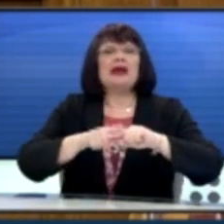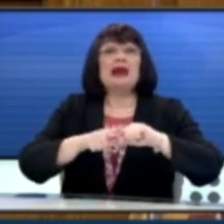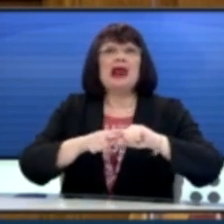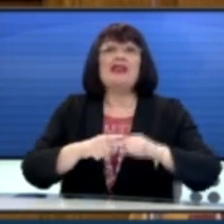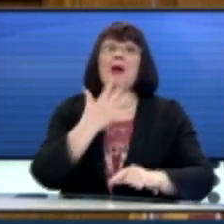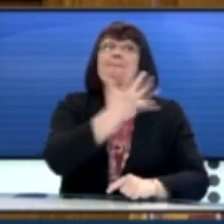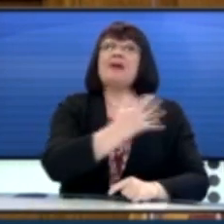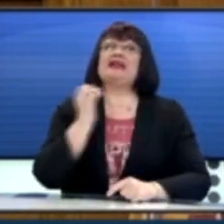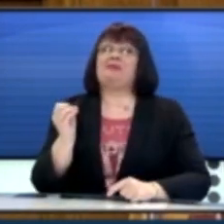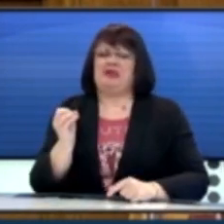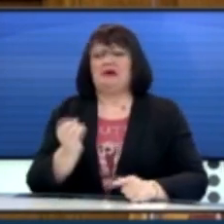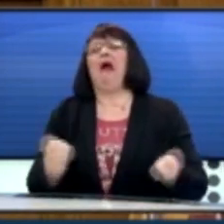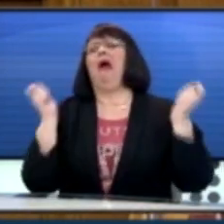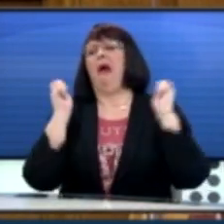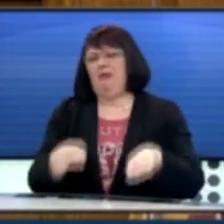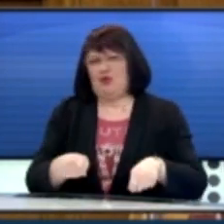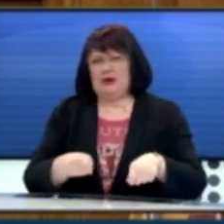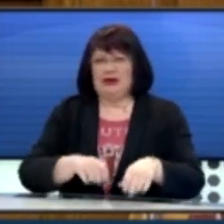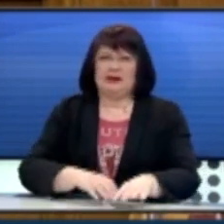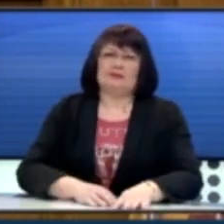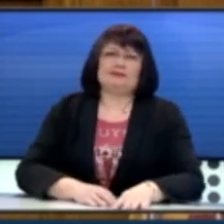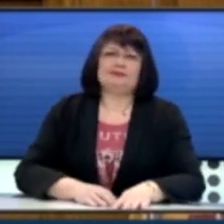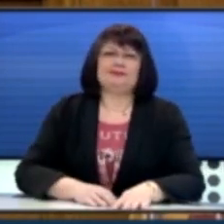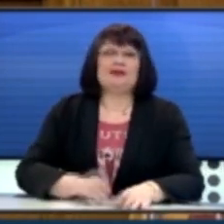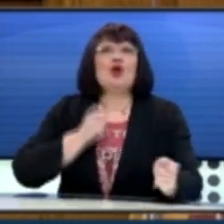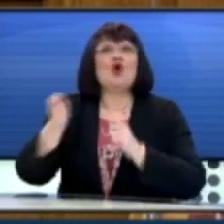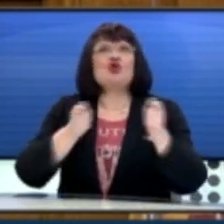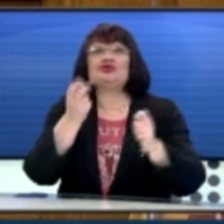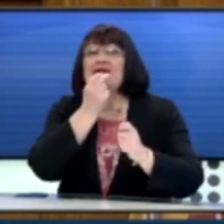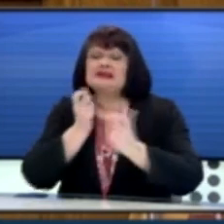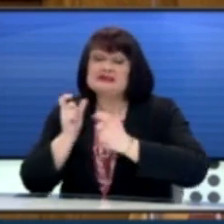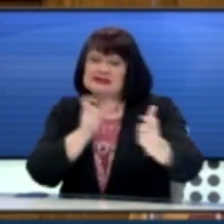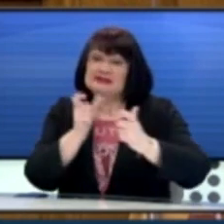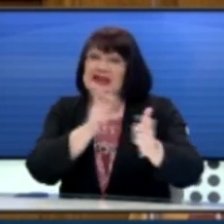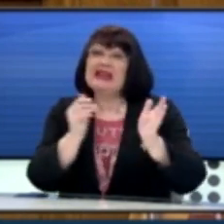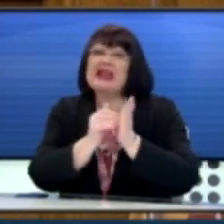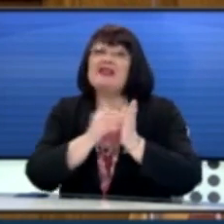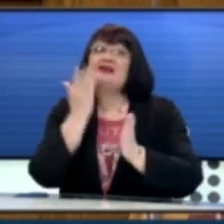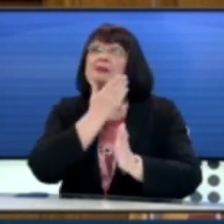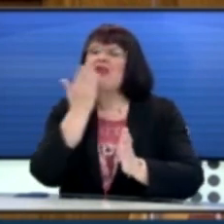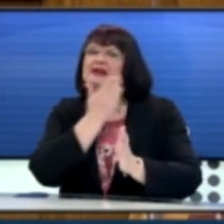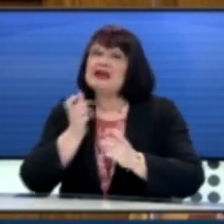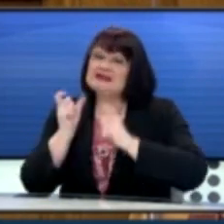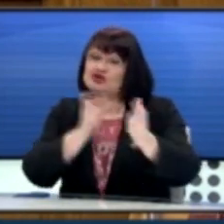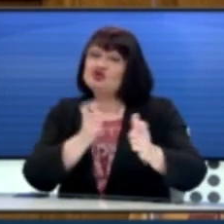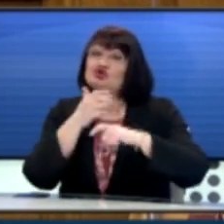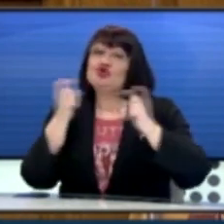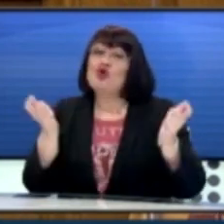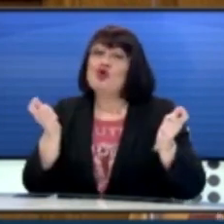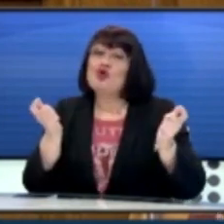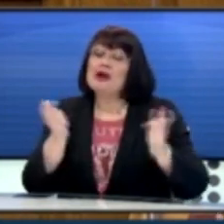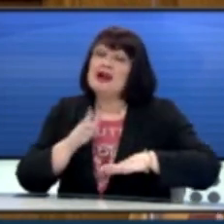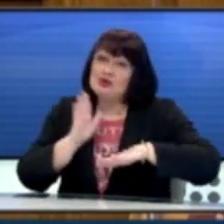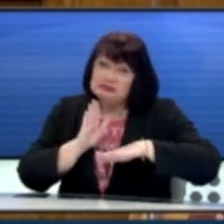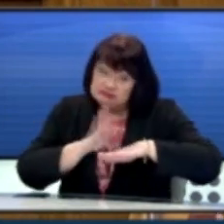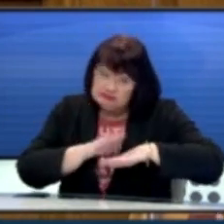του 5.0 προβλέπονται. Χρωστάτε ακόμα και σχολικά γεύματα σε χιλιάδες μαθητές που τα στερούνται και είναι δική σας ευθύνη